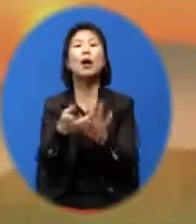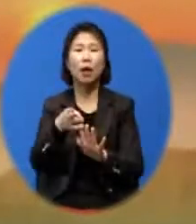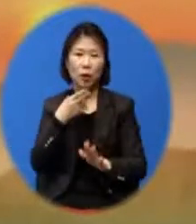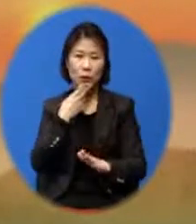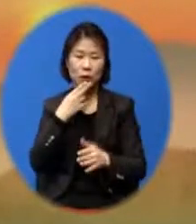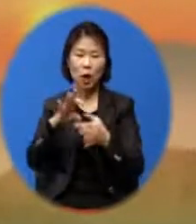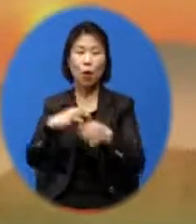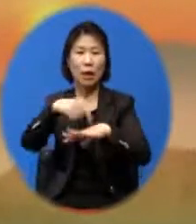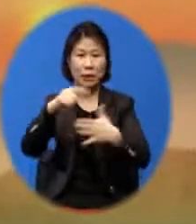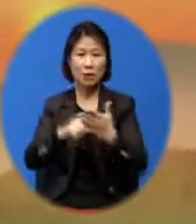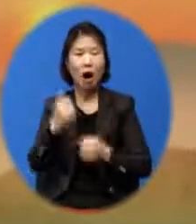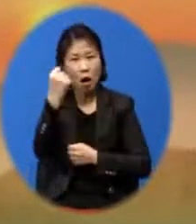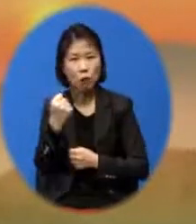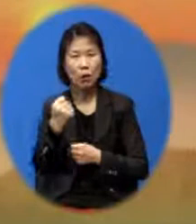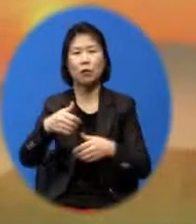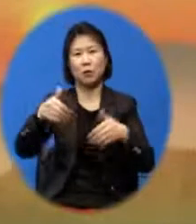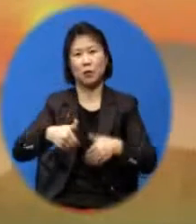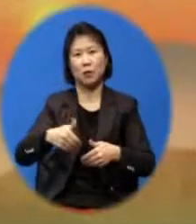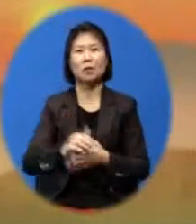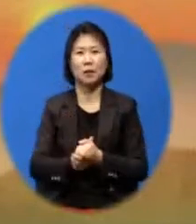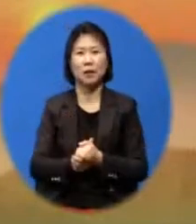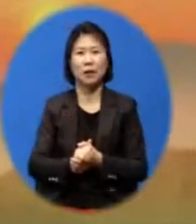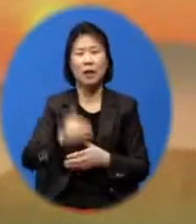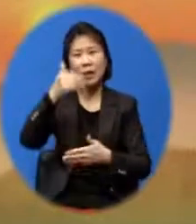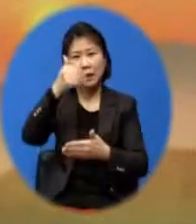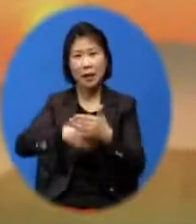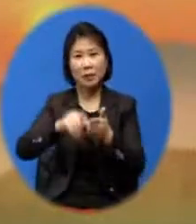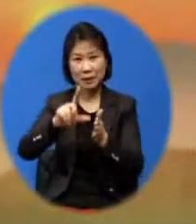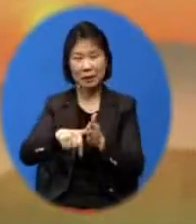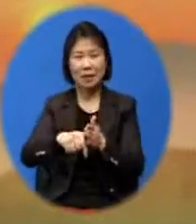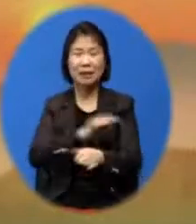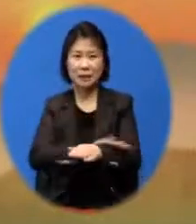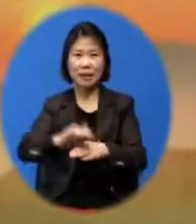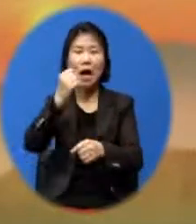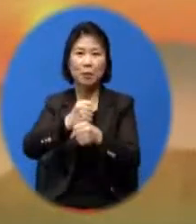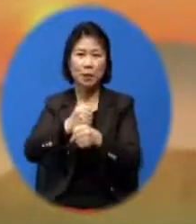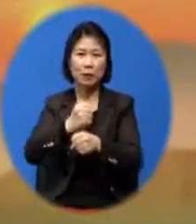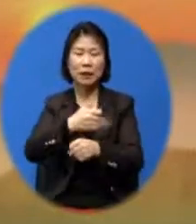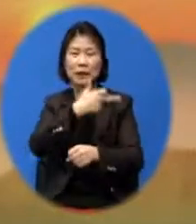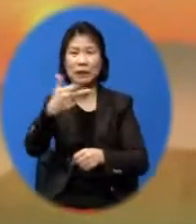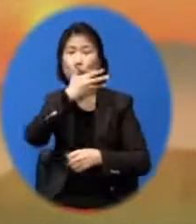관심과 응원을 부탁드립니다. 남은 한 해 알차게 마무리하시고 큰